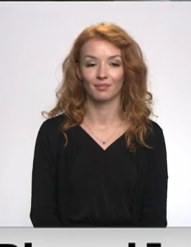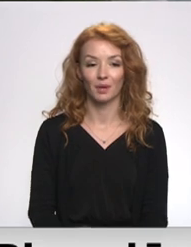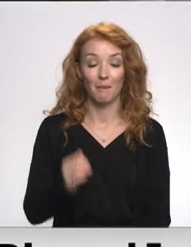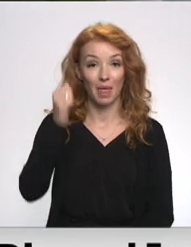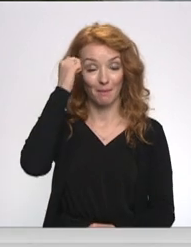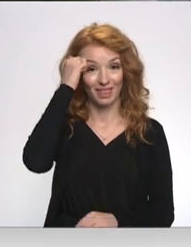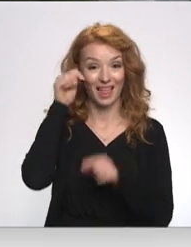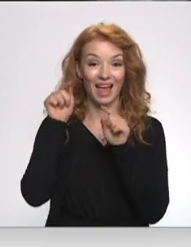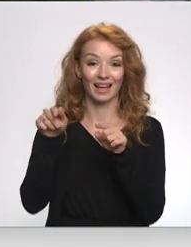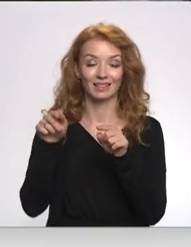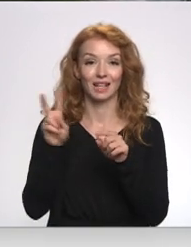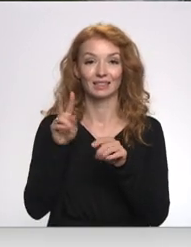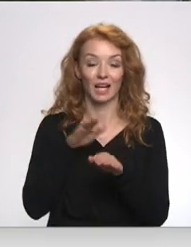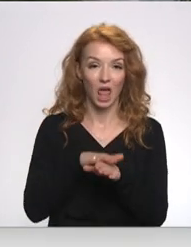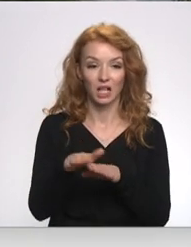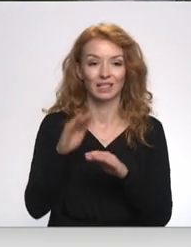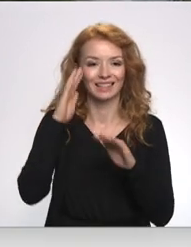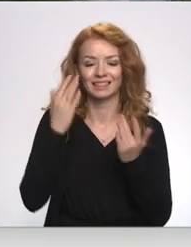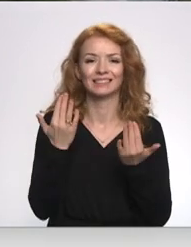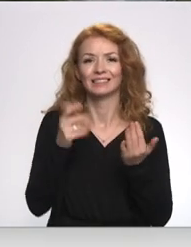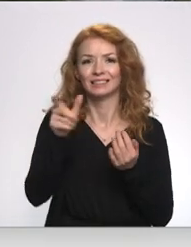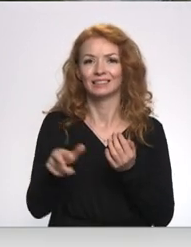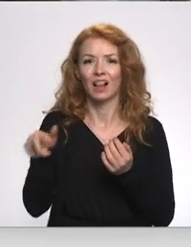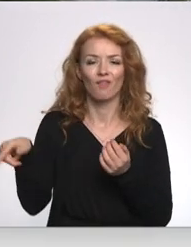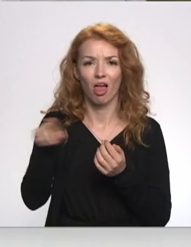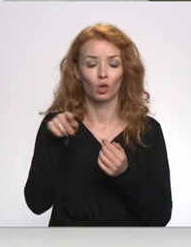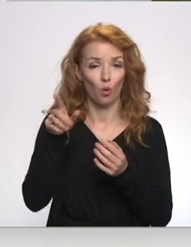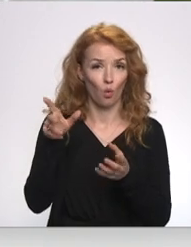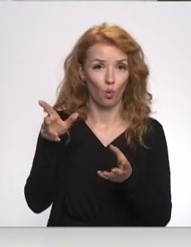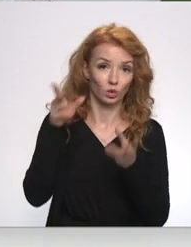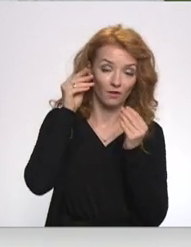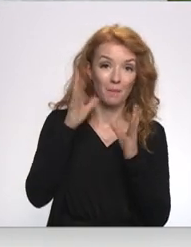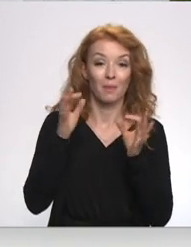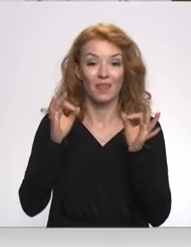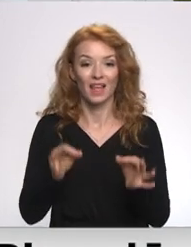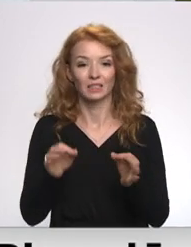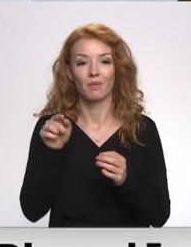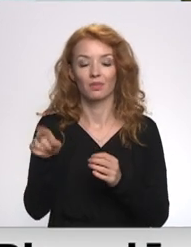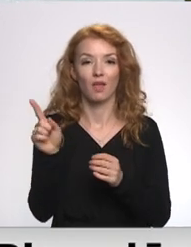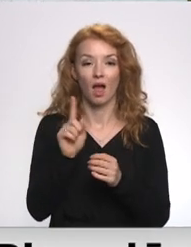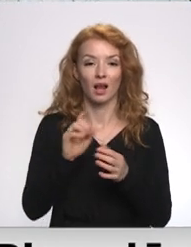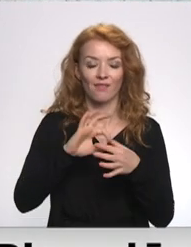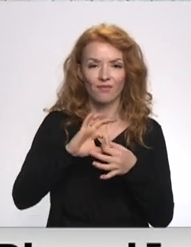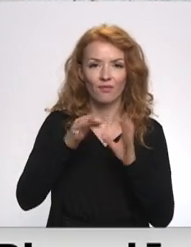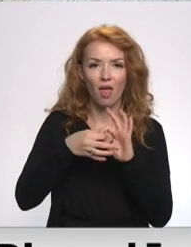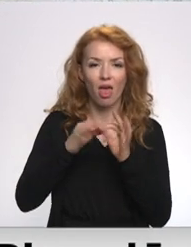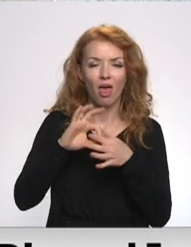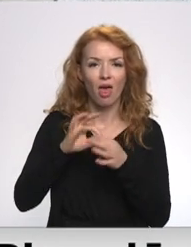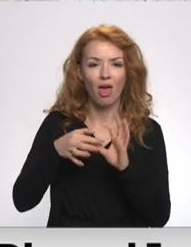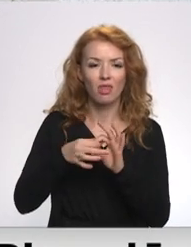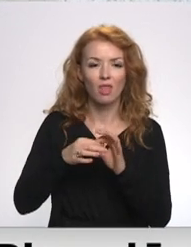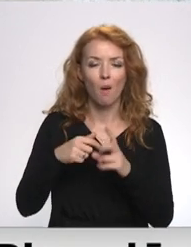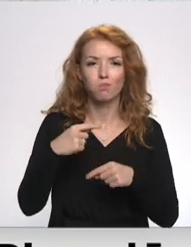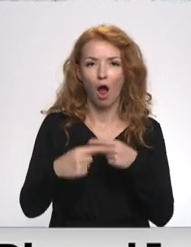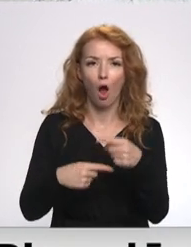Piemineklis, tas, kas tur ir realizēts, es nezinu, cik cilvēku to nolasa, bet patiesībā tā ir ķēde, tā ir tāda